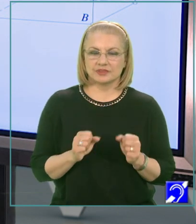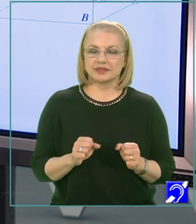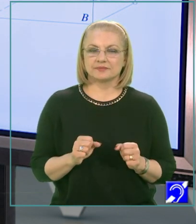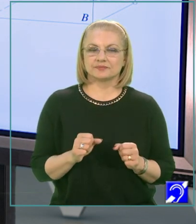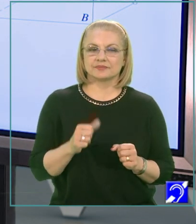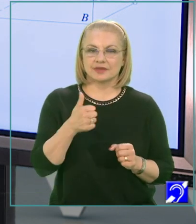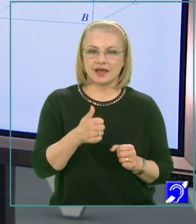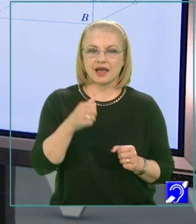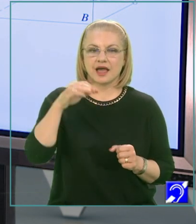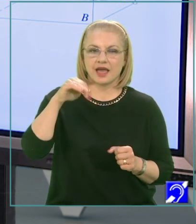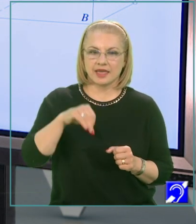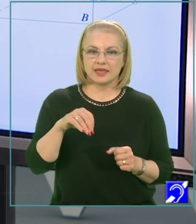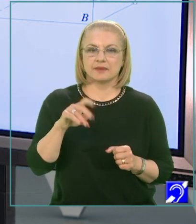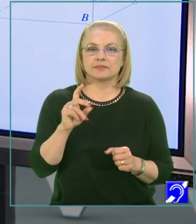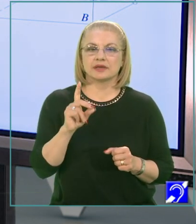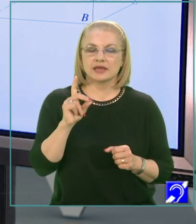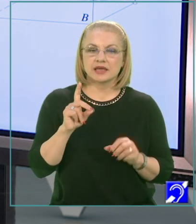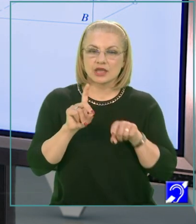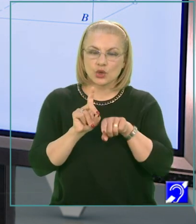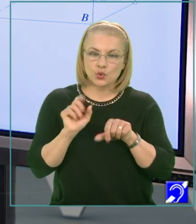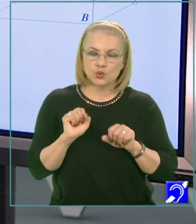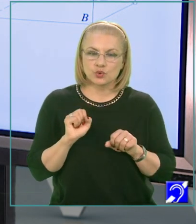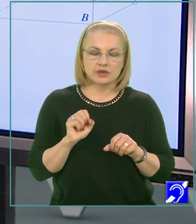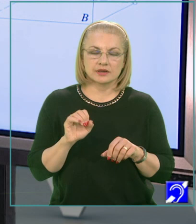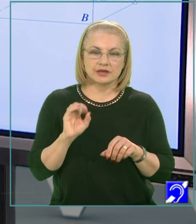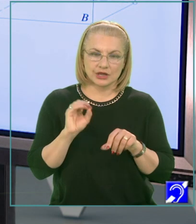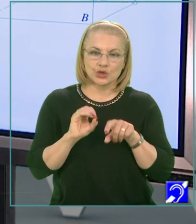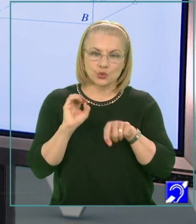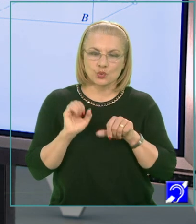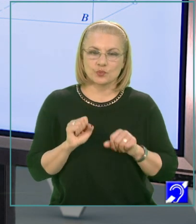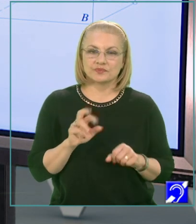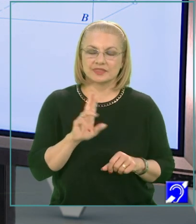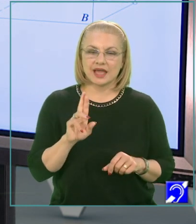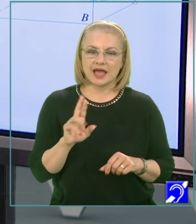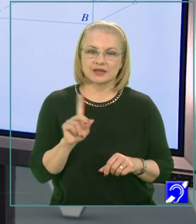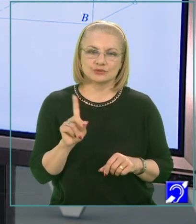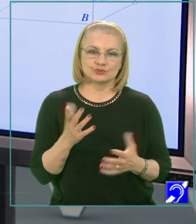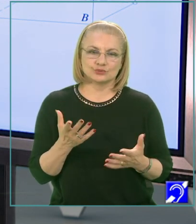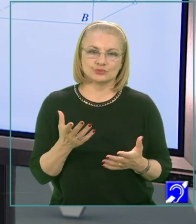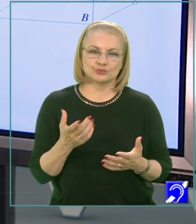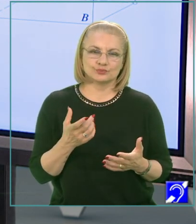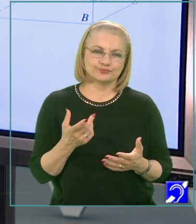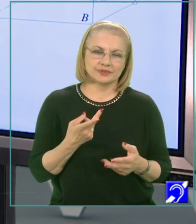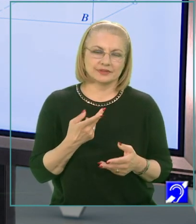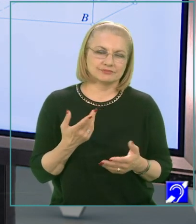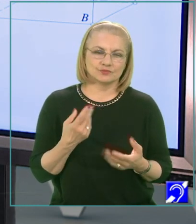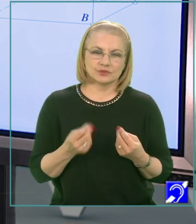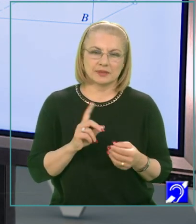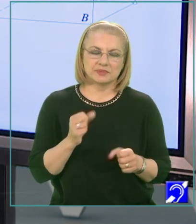M, Q. Însă nu e recomandabil să desenăm triunghiul AMQ, ci să